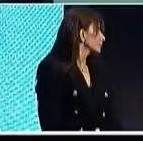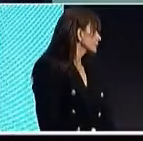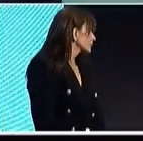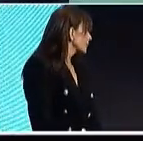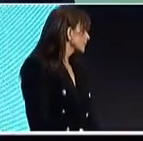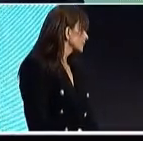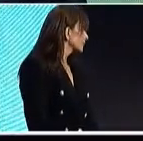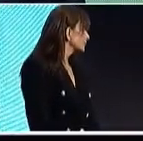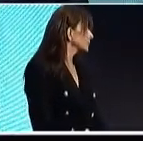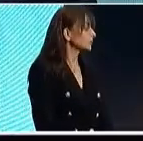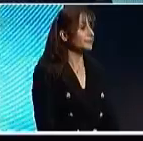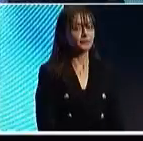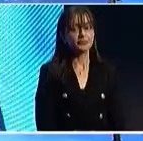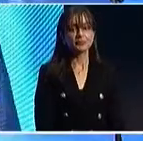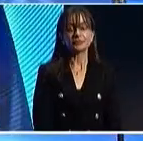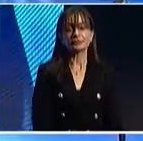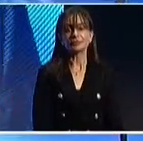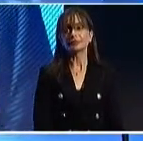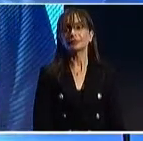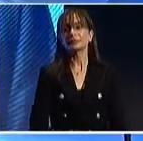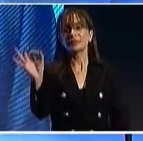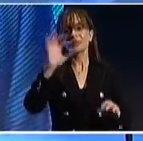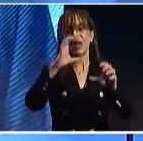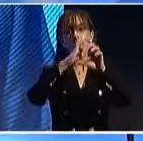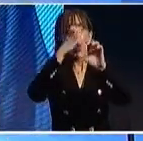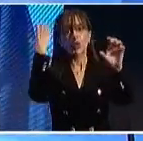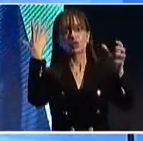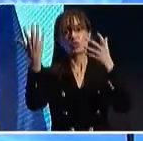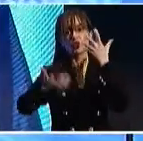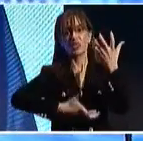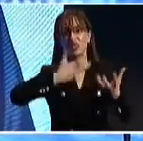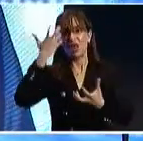Evet. İşte otobüsler yanıyor,